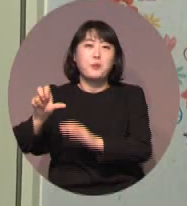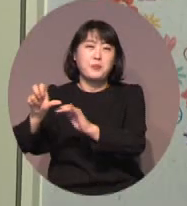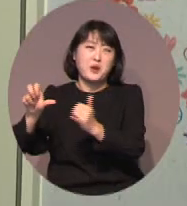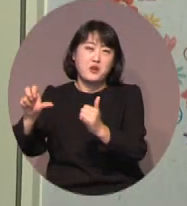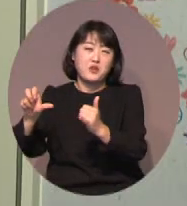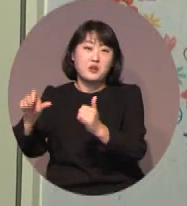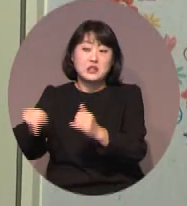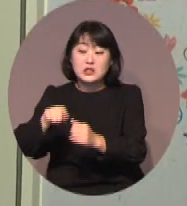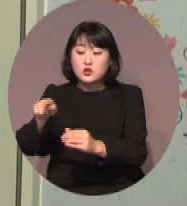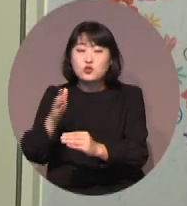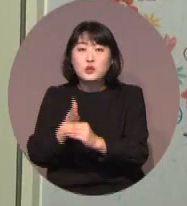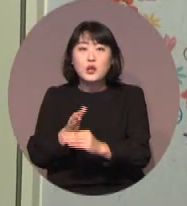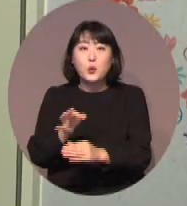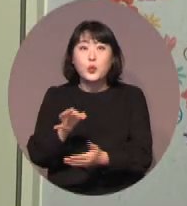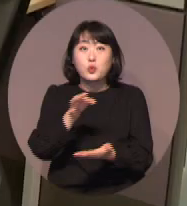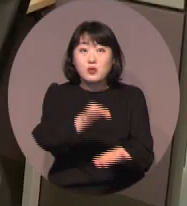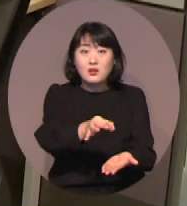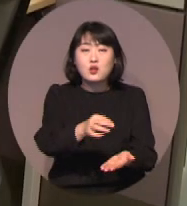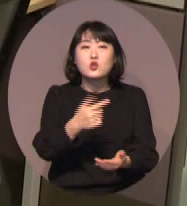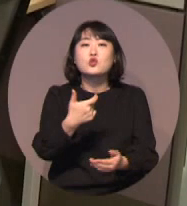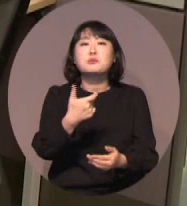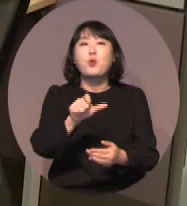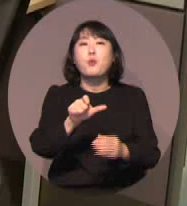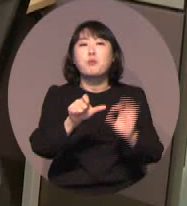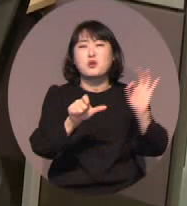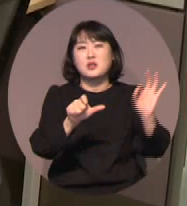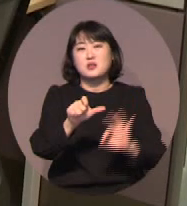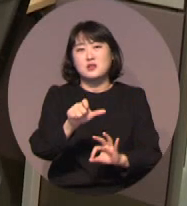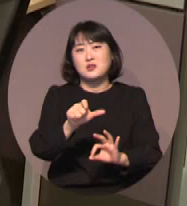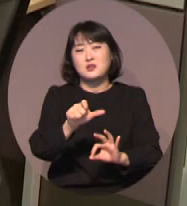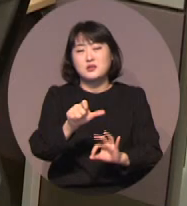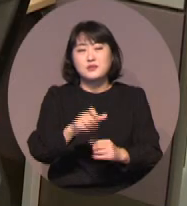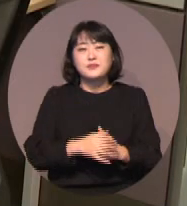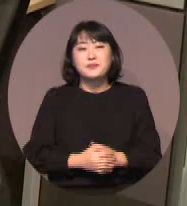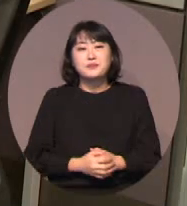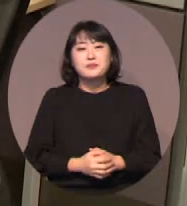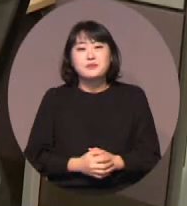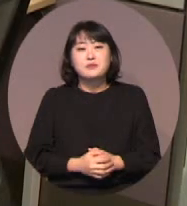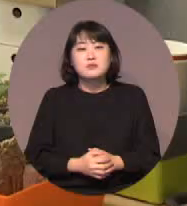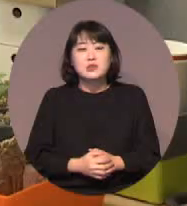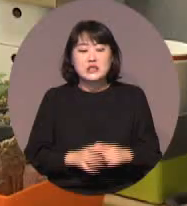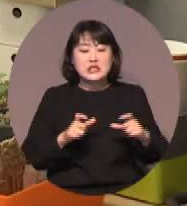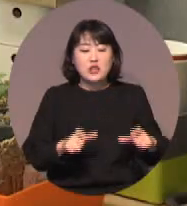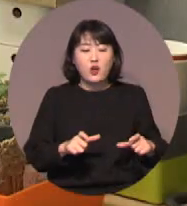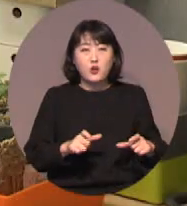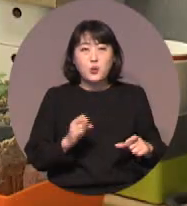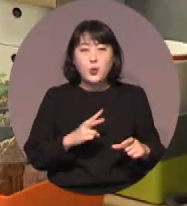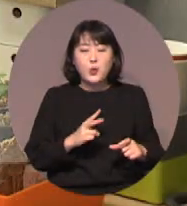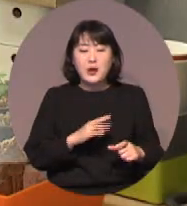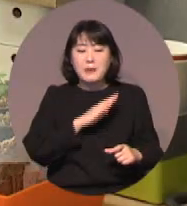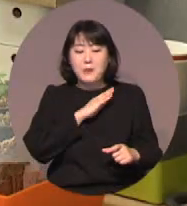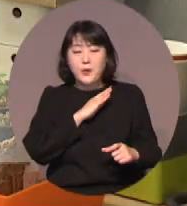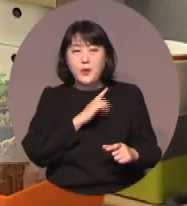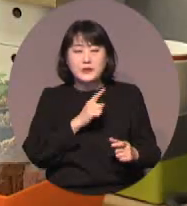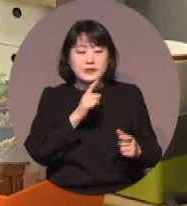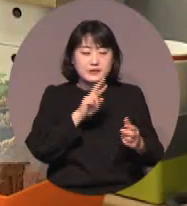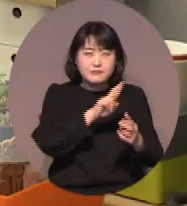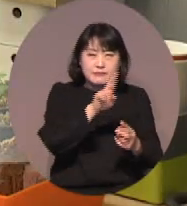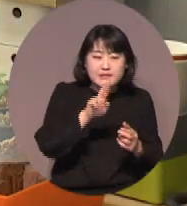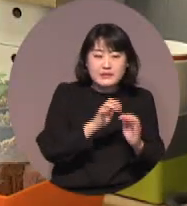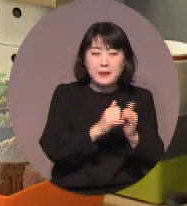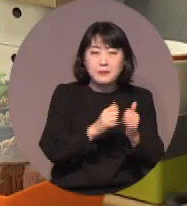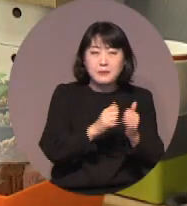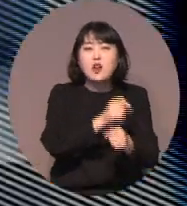25명이 가운데 금품선거가 65%나 됩니다 지역성이 강하고 폐쇄적인 선거의 특성에다